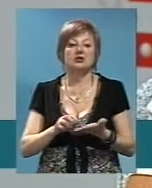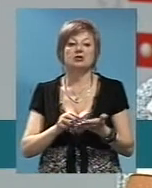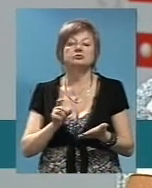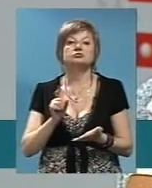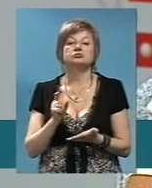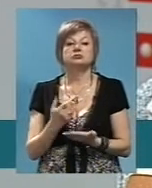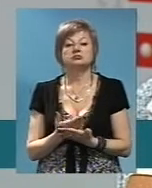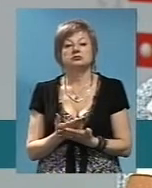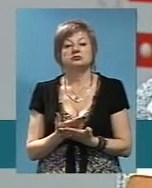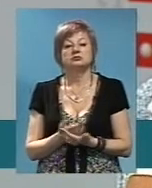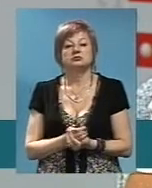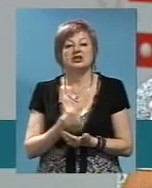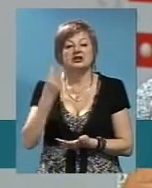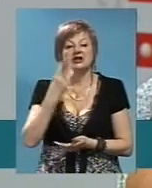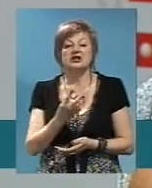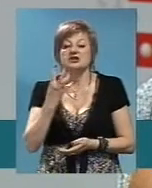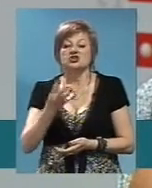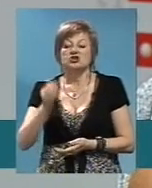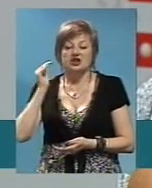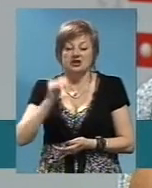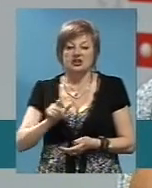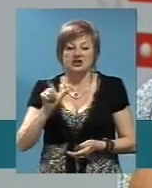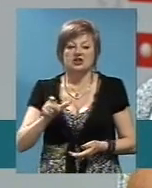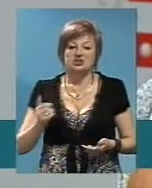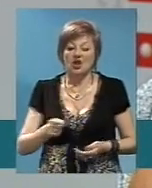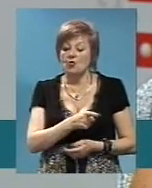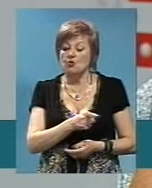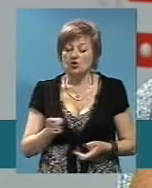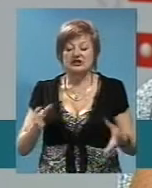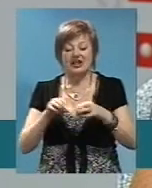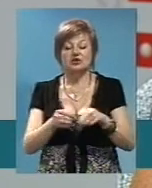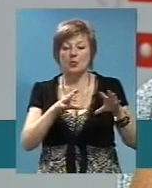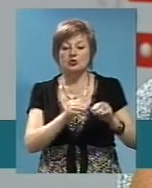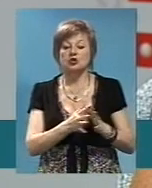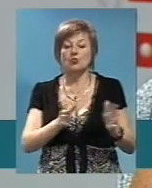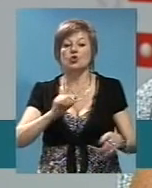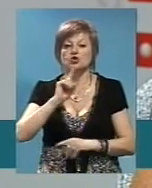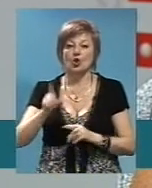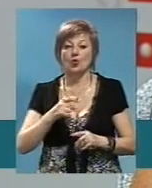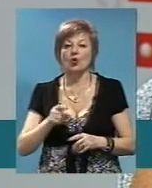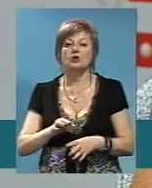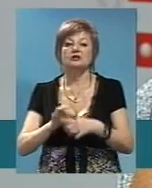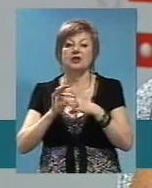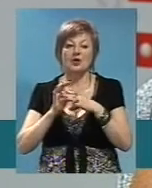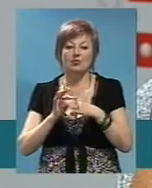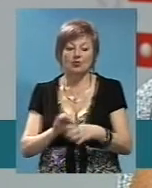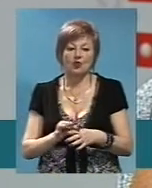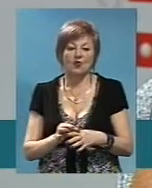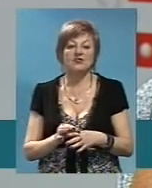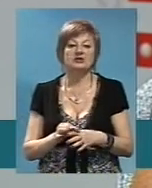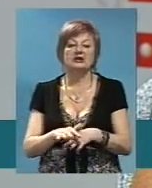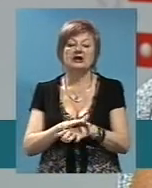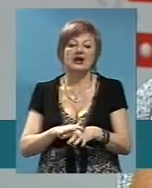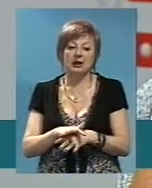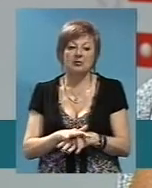бути 34 тисячі жителів. В процесі об'єднання ми більше року проводили розмови з громадами і так